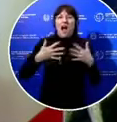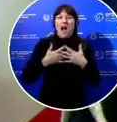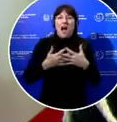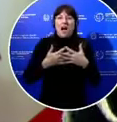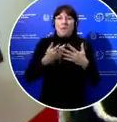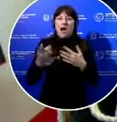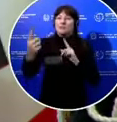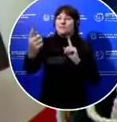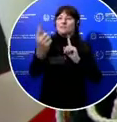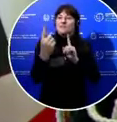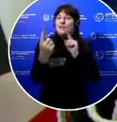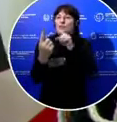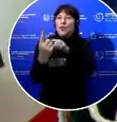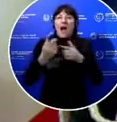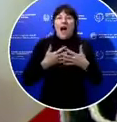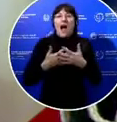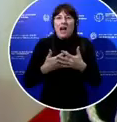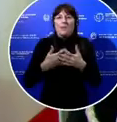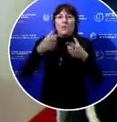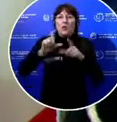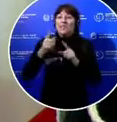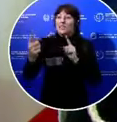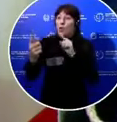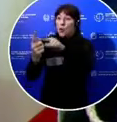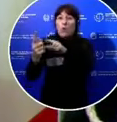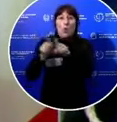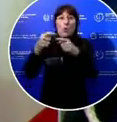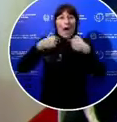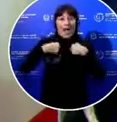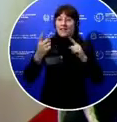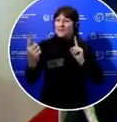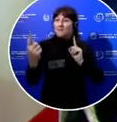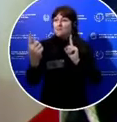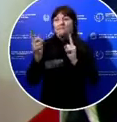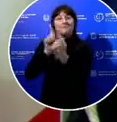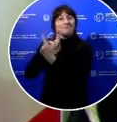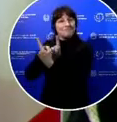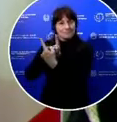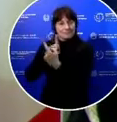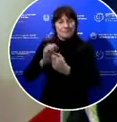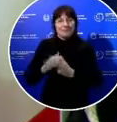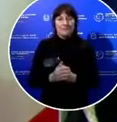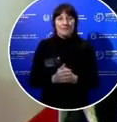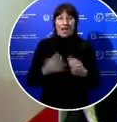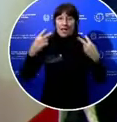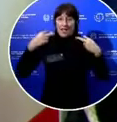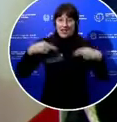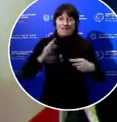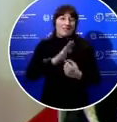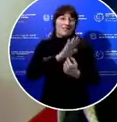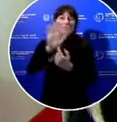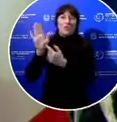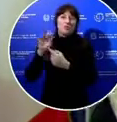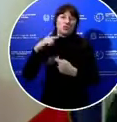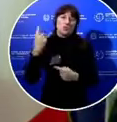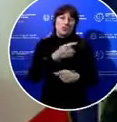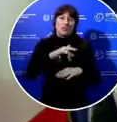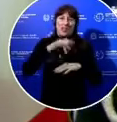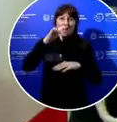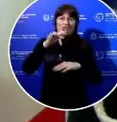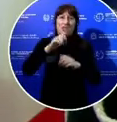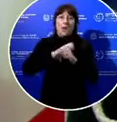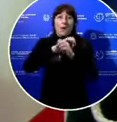è come te, dice il testo originario. La vita ci rivela tutti fragili e la pandemia ci ha